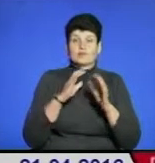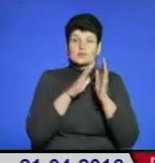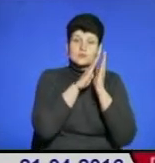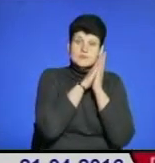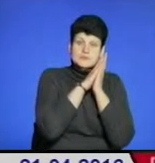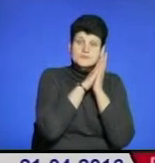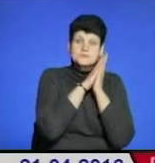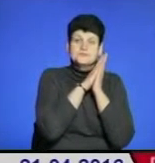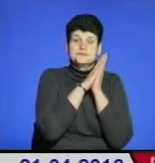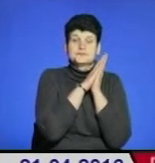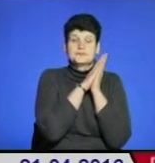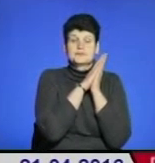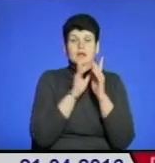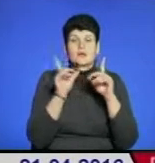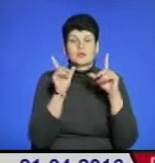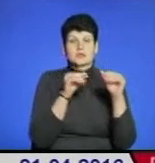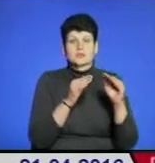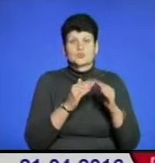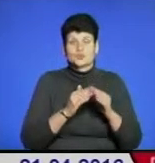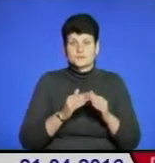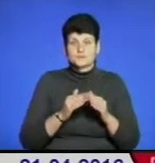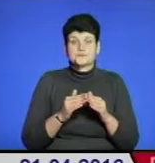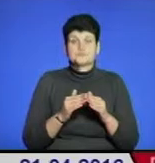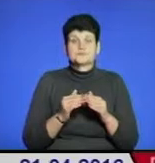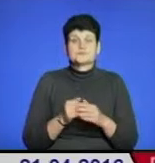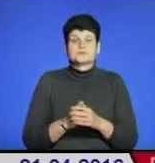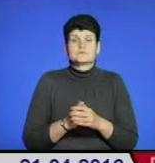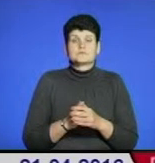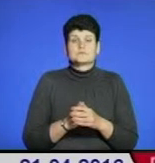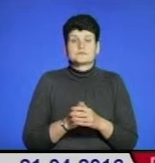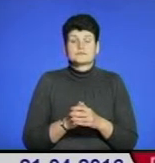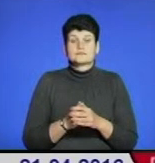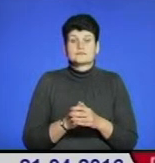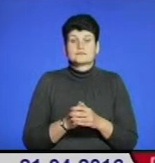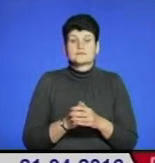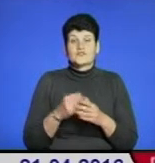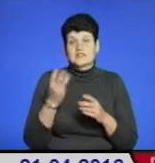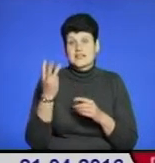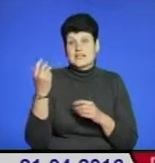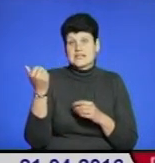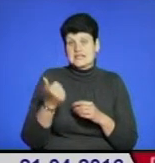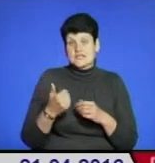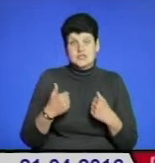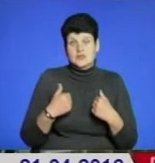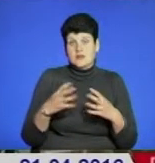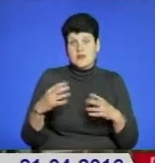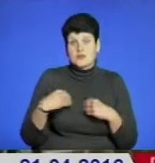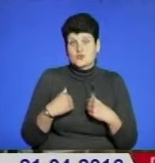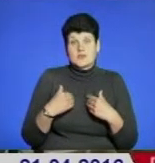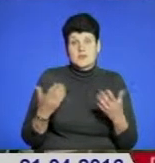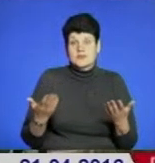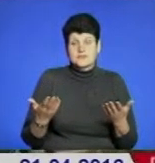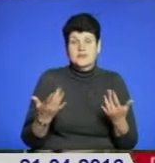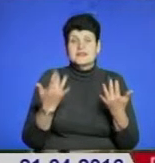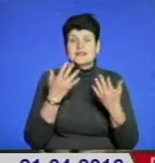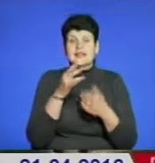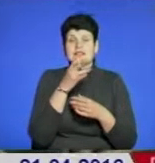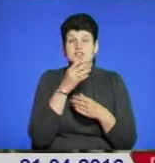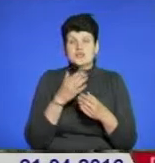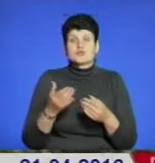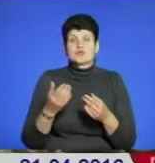і поїхати додому. Вже нічого, вже 3-й тиждень з нами тут перебуває. Скільки ще часу